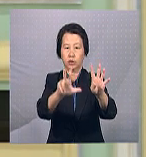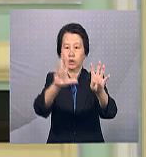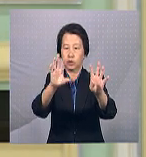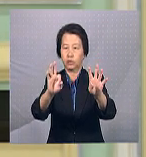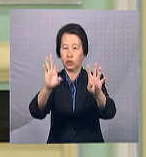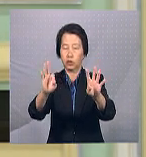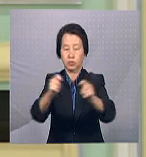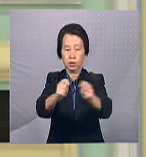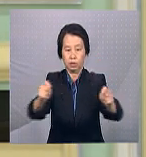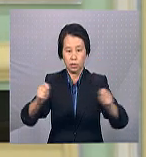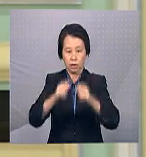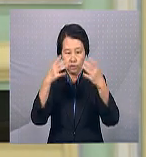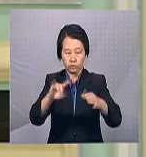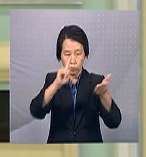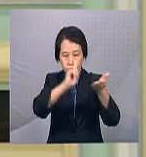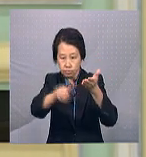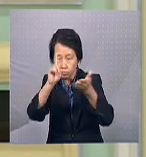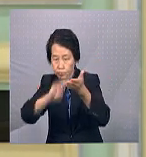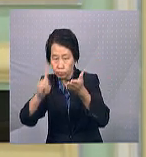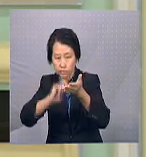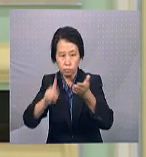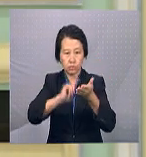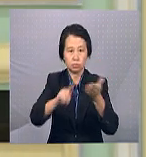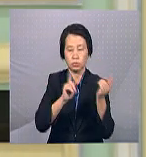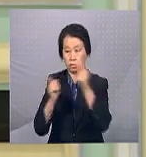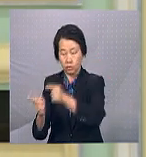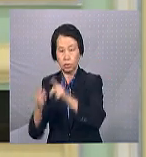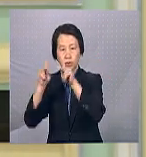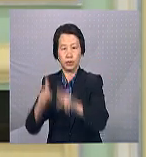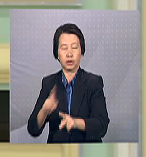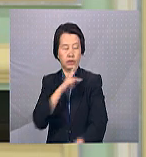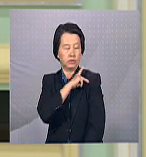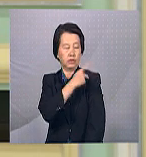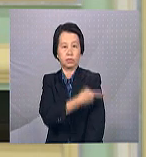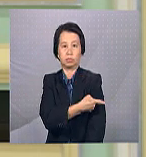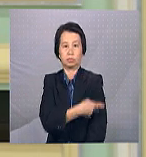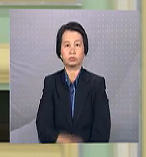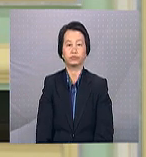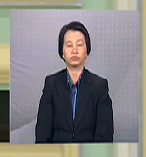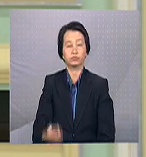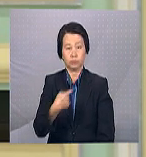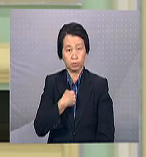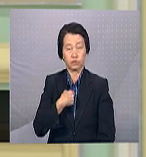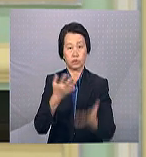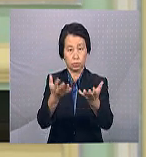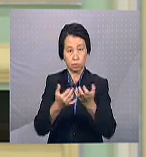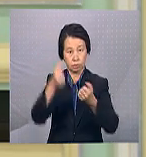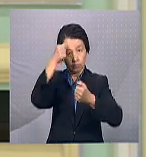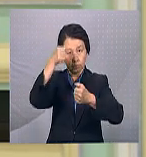4,399 premis telah diperiksa oleh pihak berkuasa. Saya ingin